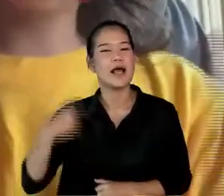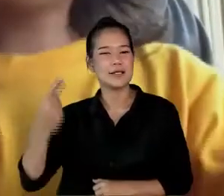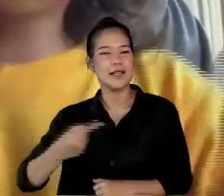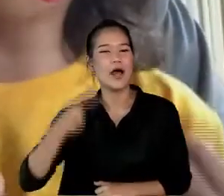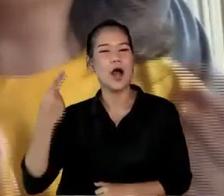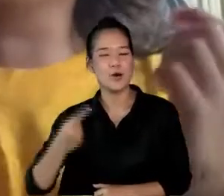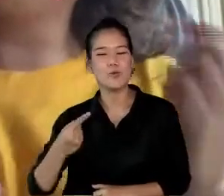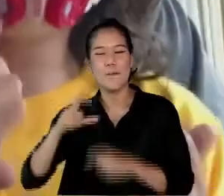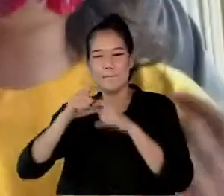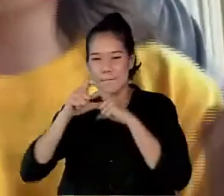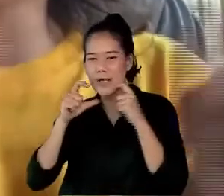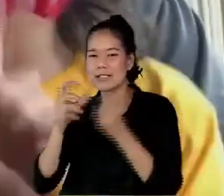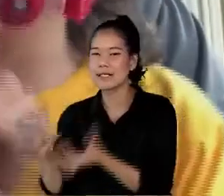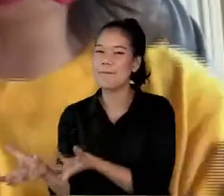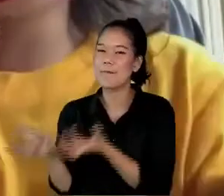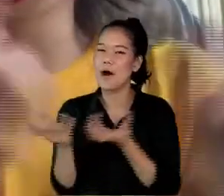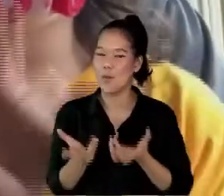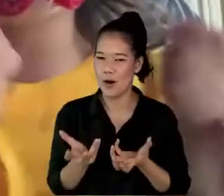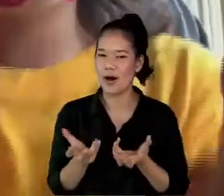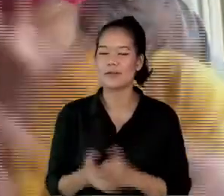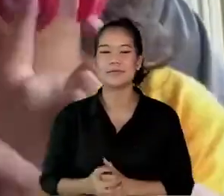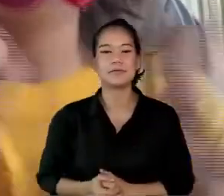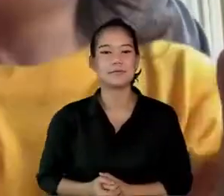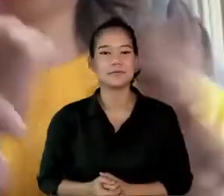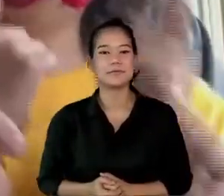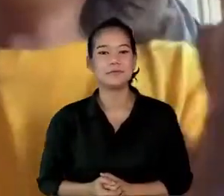Selalu bawa maskernya.